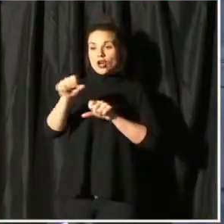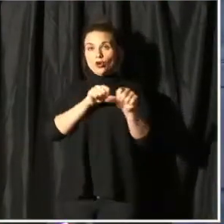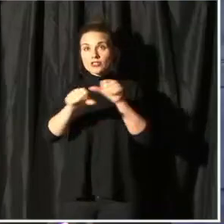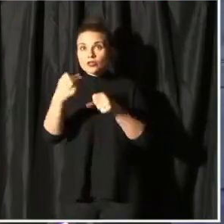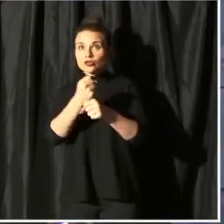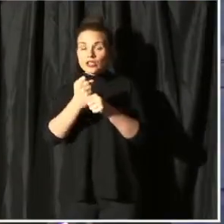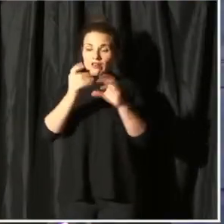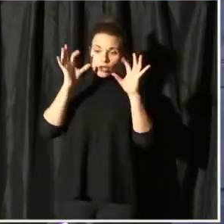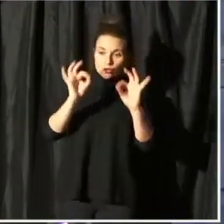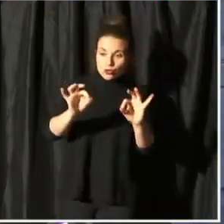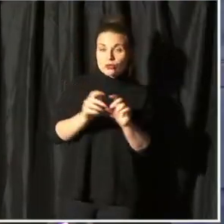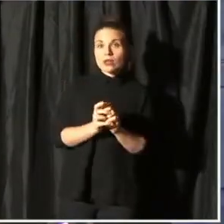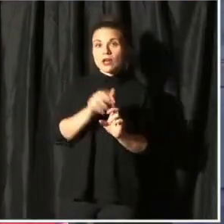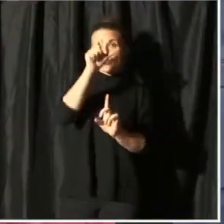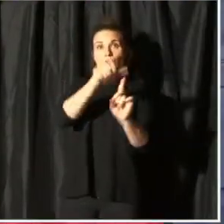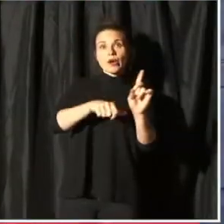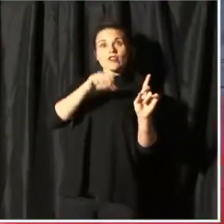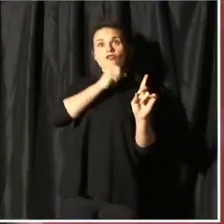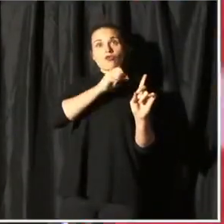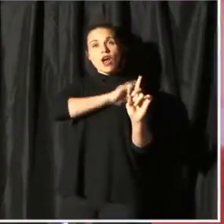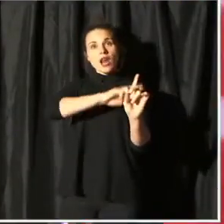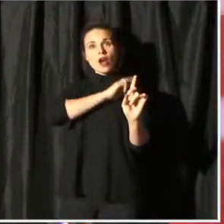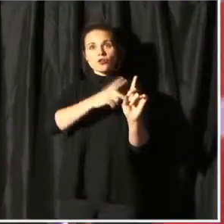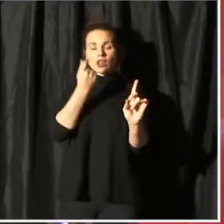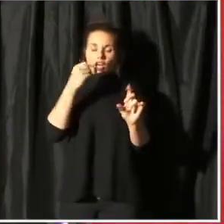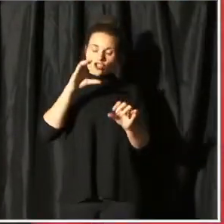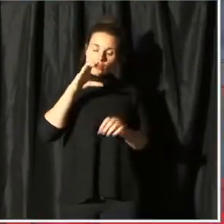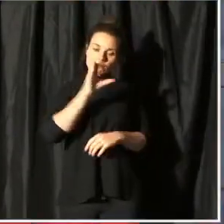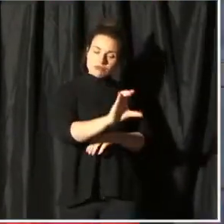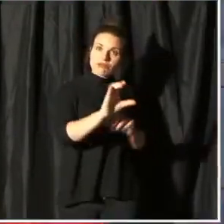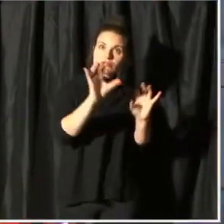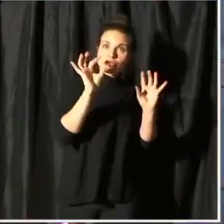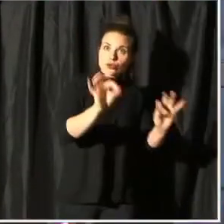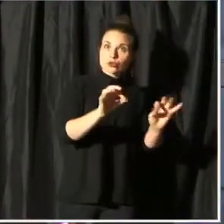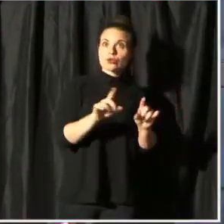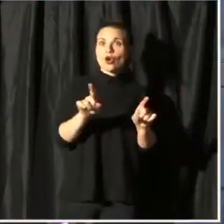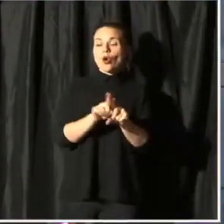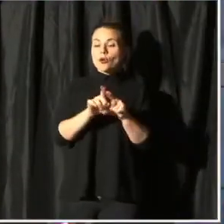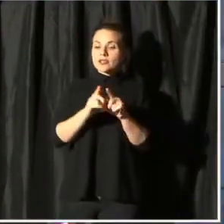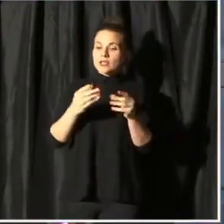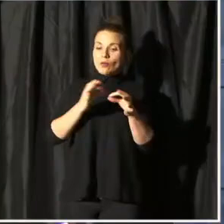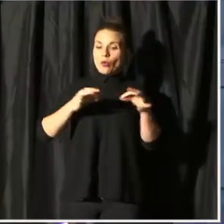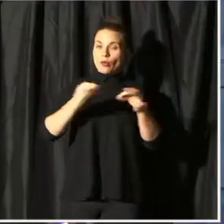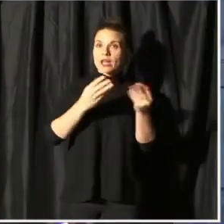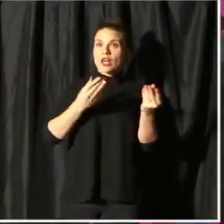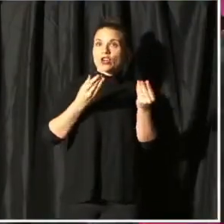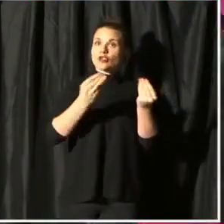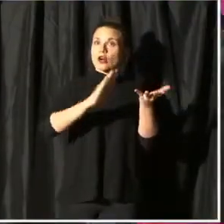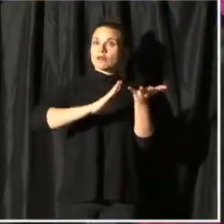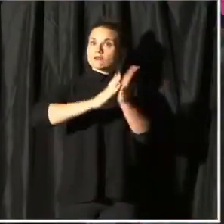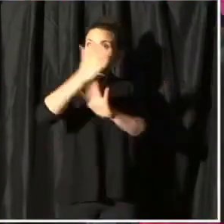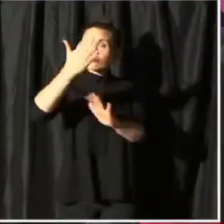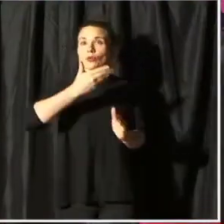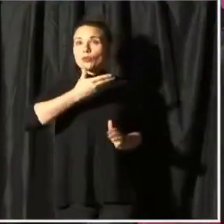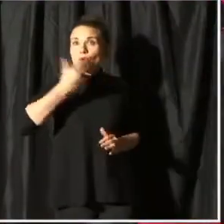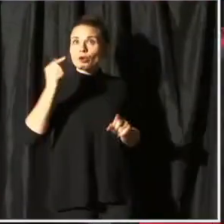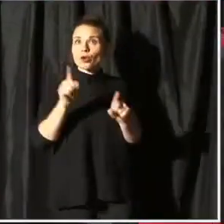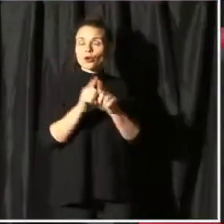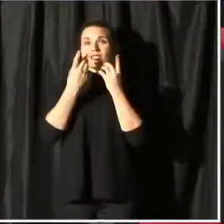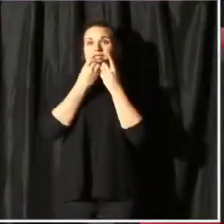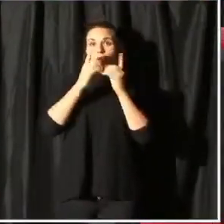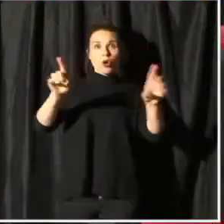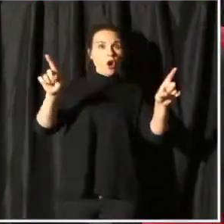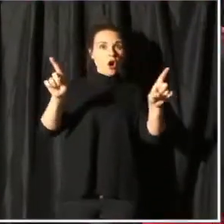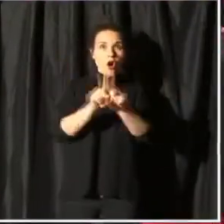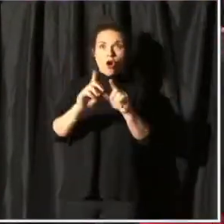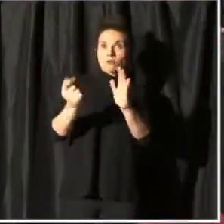jehanno retraités et puis le veut un président qui engage le pays dans la voie du progrès et de la démocratie comme dans les grands moments de l'histoire de france